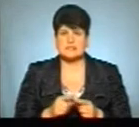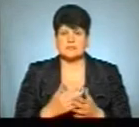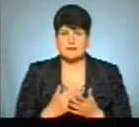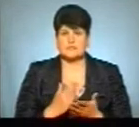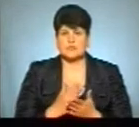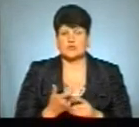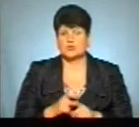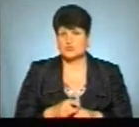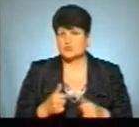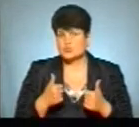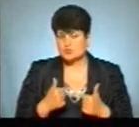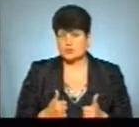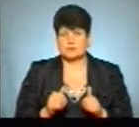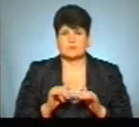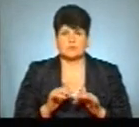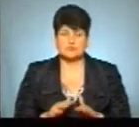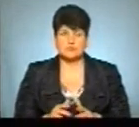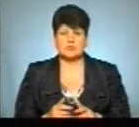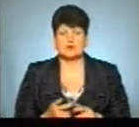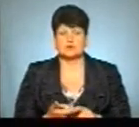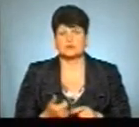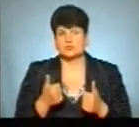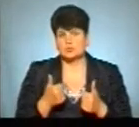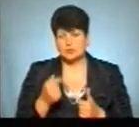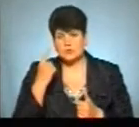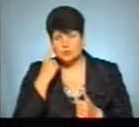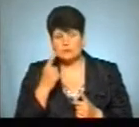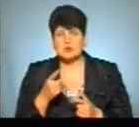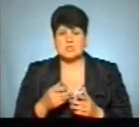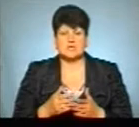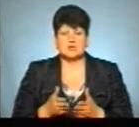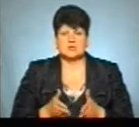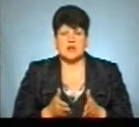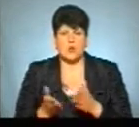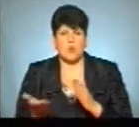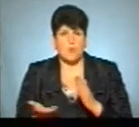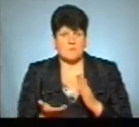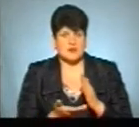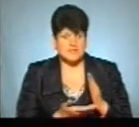добра тенденція, дуже добра думка шляхом обрізки. Тут я би також трошки